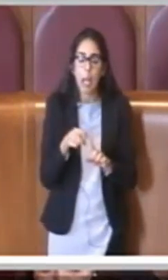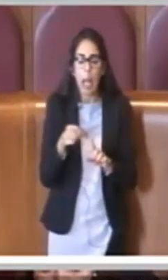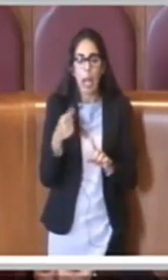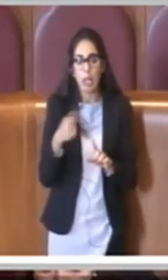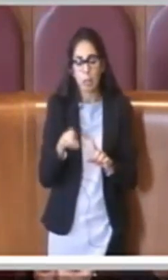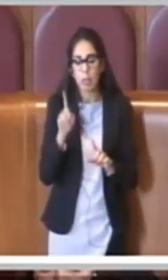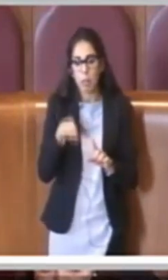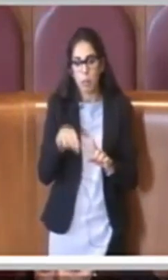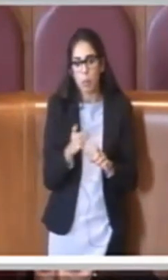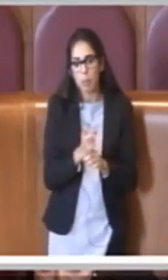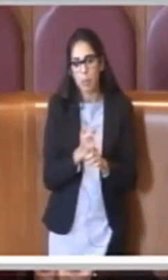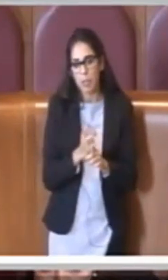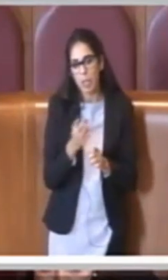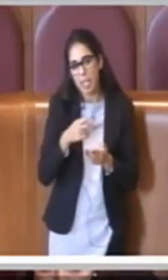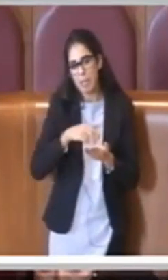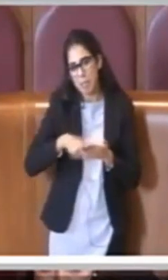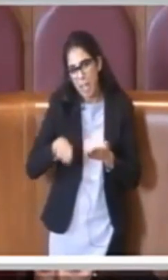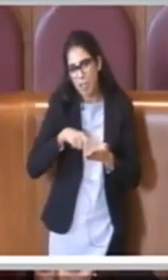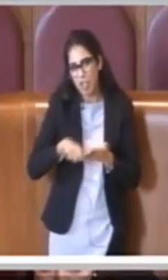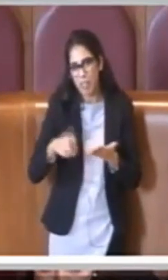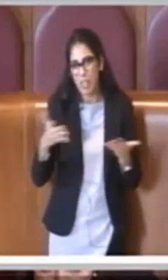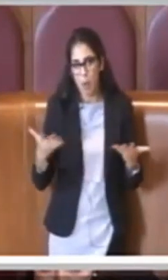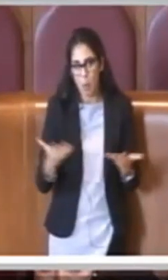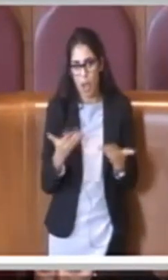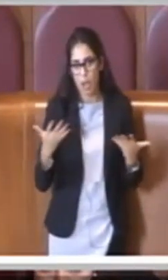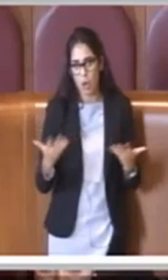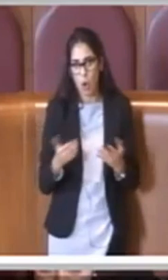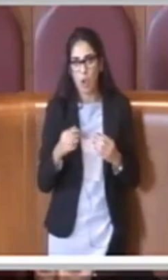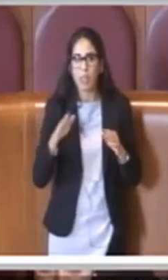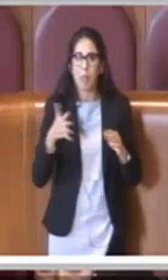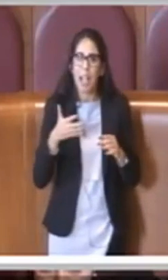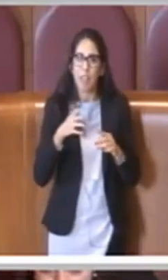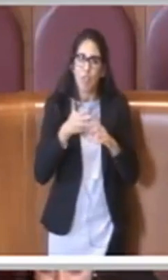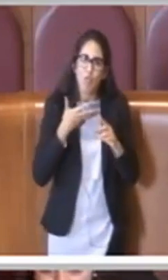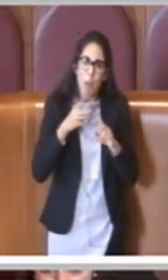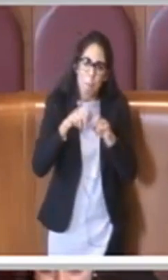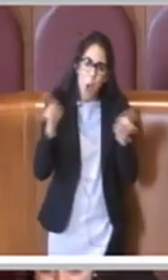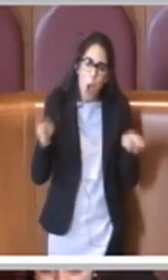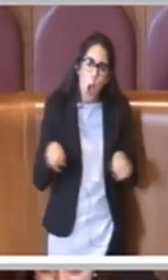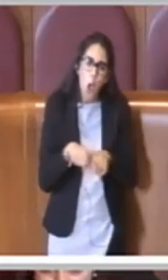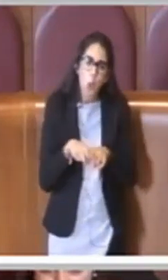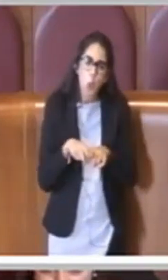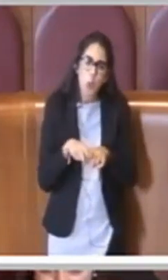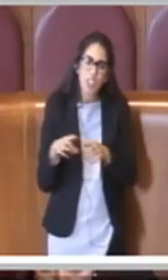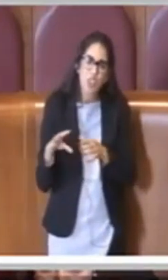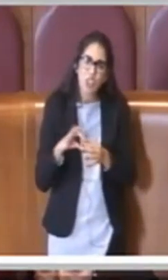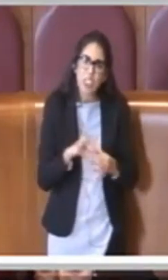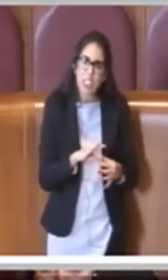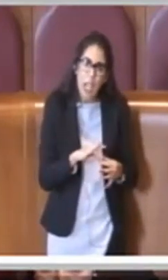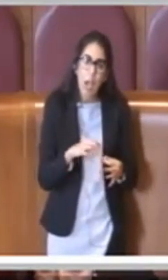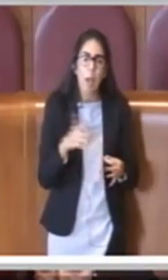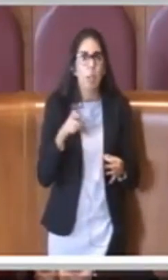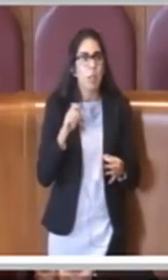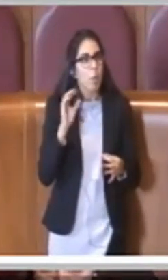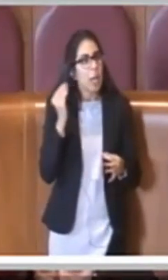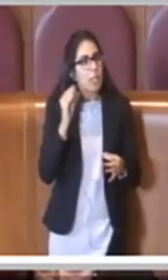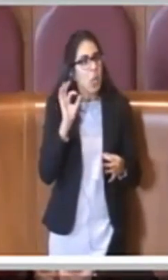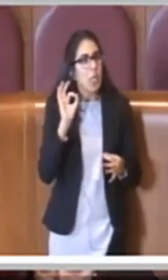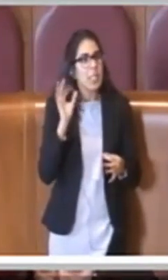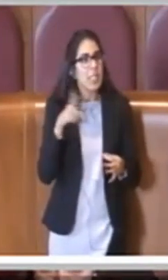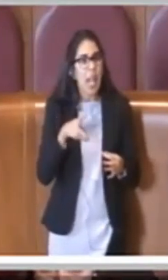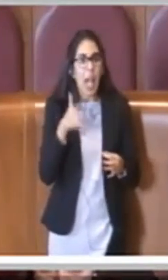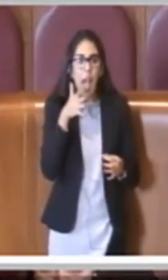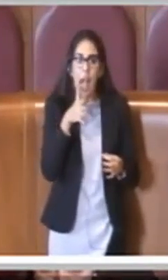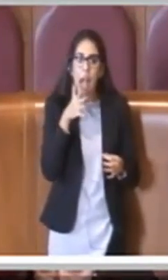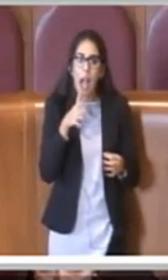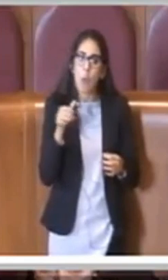ulteriori specifiche, magari nei moduli scia che vengono effettuati, perché poi suppongo che se non viene usata l'acqua potabile sarebbero necessari degli spazi